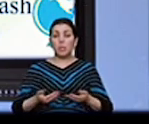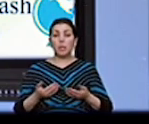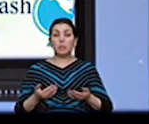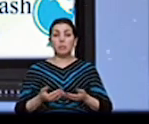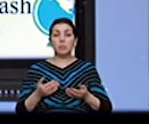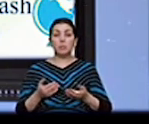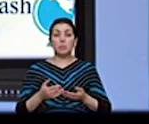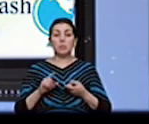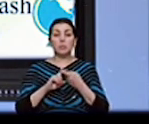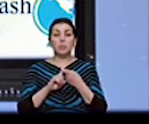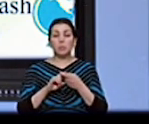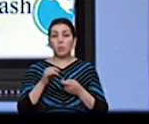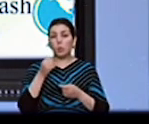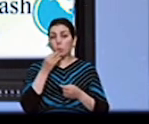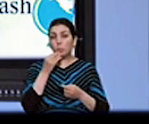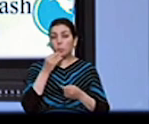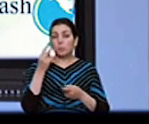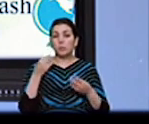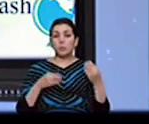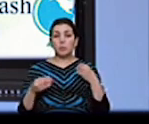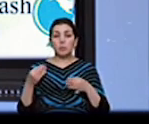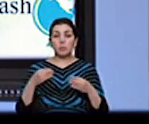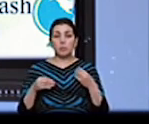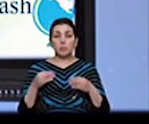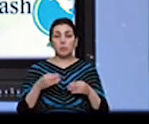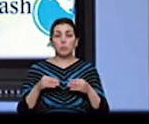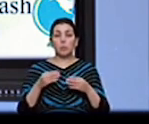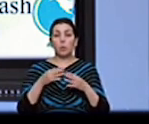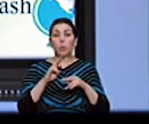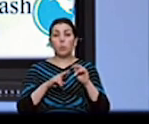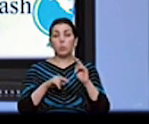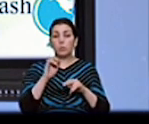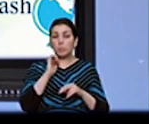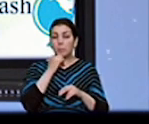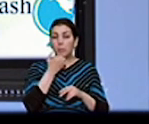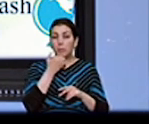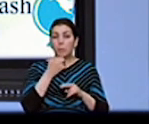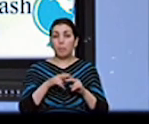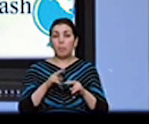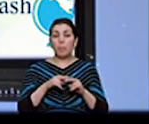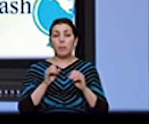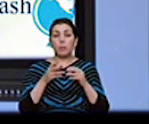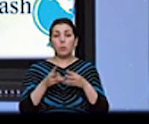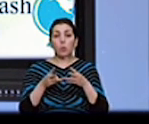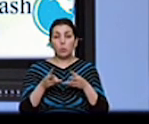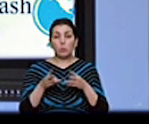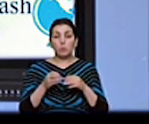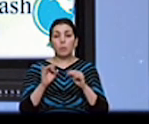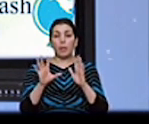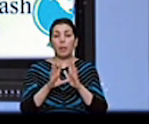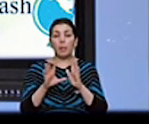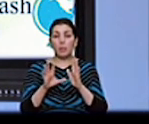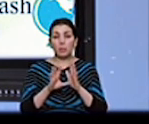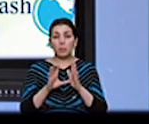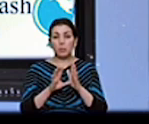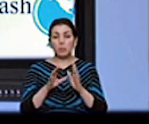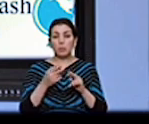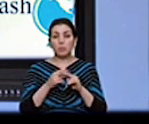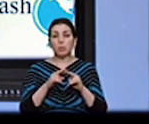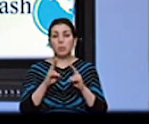yashash muhiti, oziq-ovqat, kiyim-kechak, qurilish materiallari, yoqilg'i va elektr